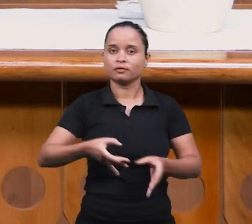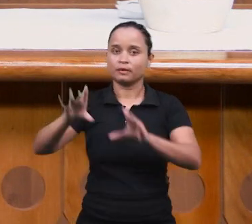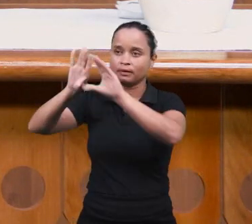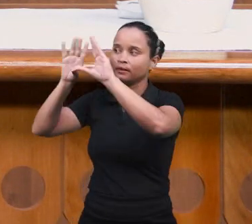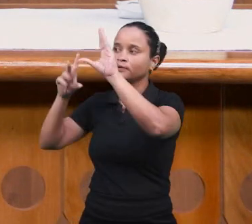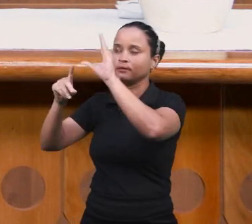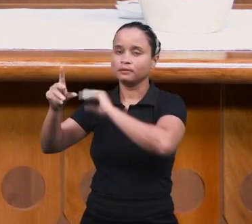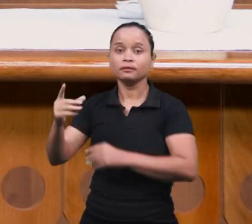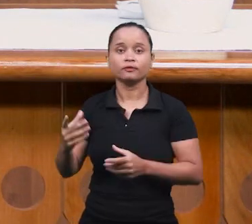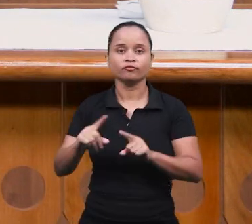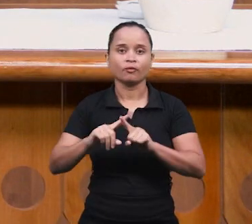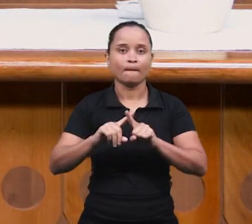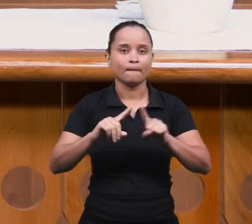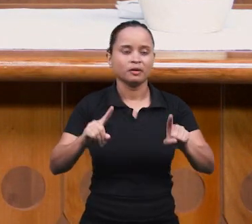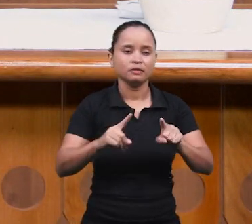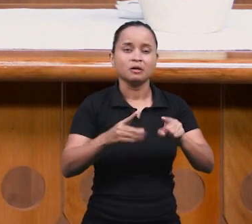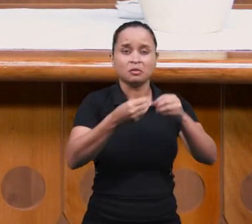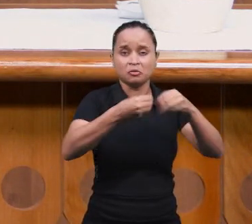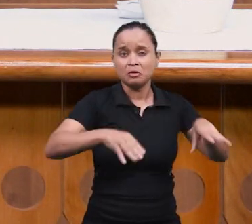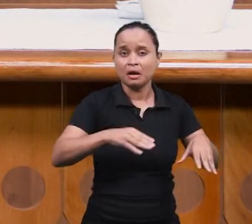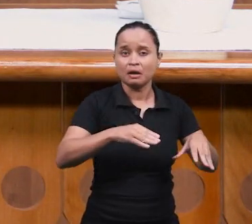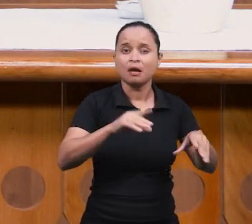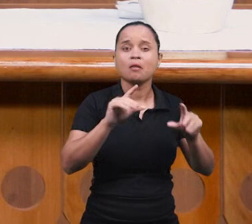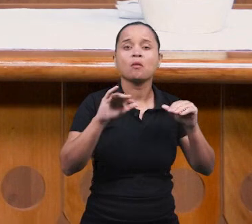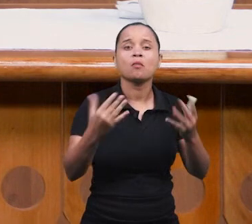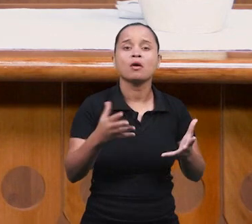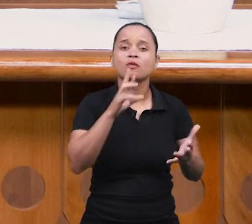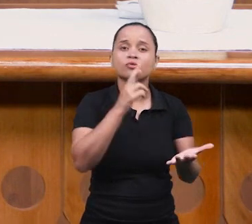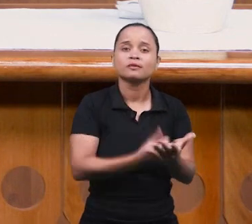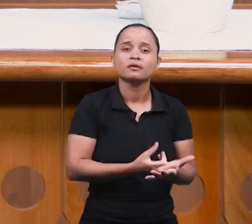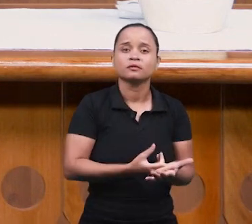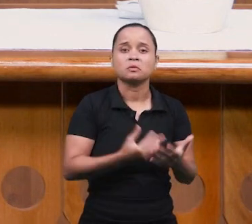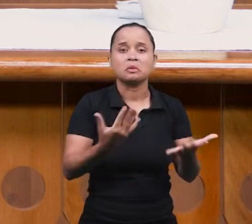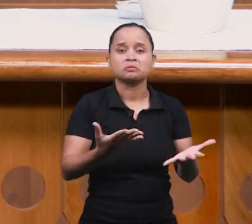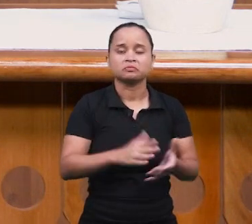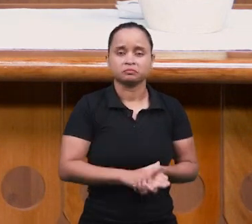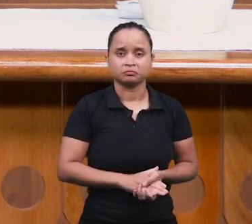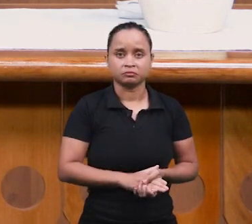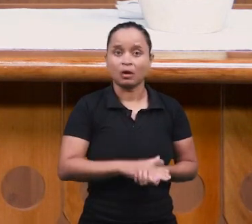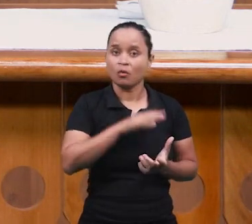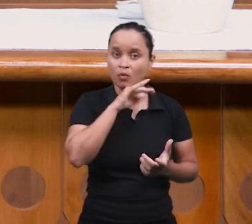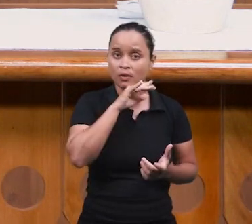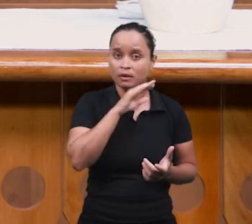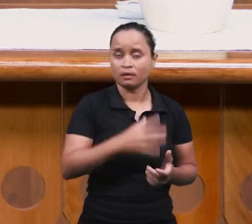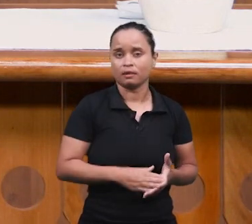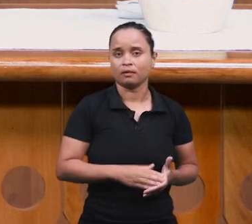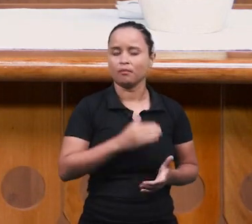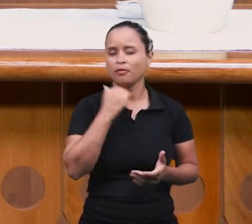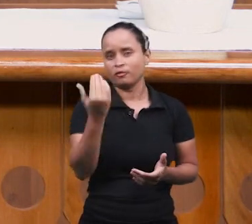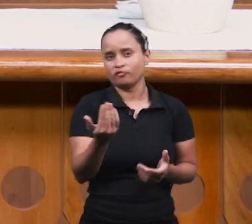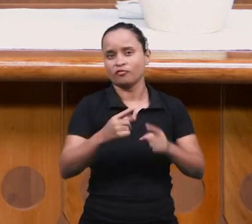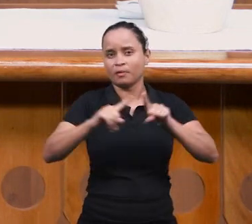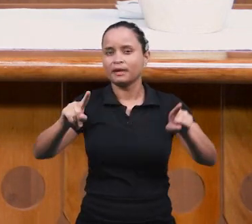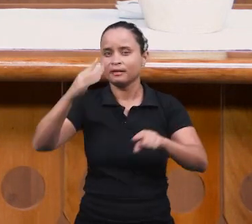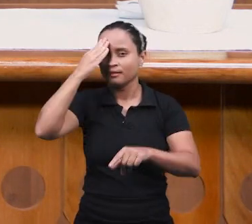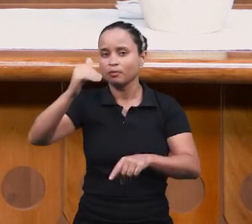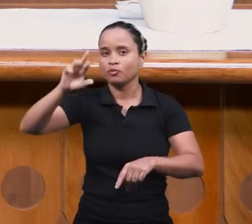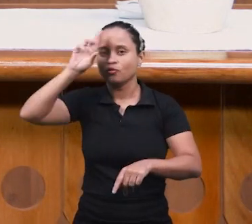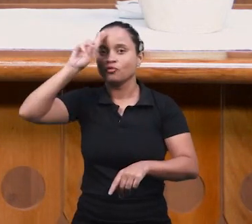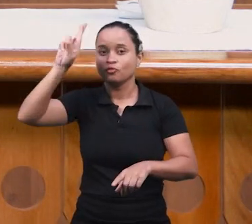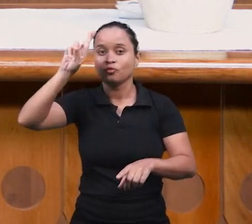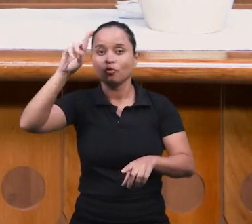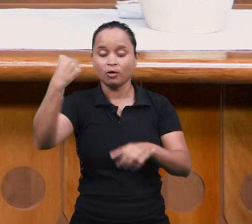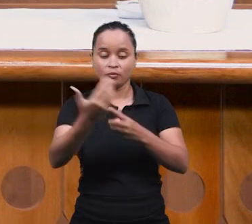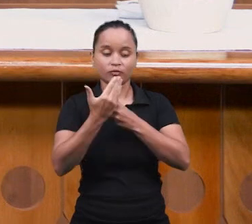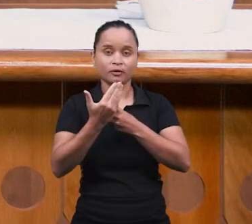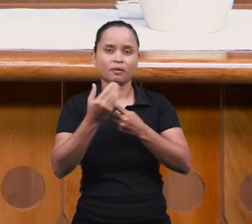mort. Mais nous savons que le Seigneur, il y a une délivrance, il y a un échappatoire